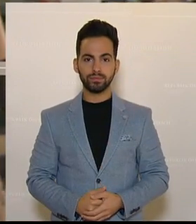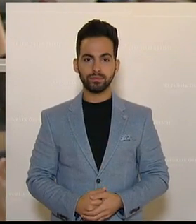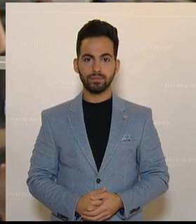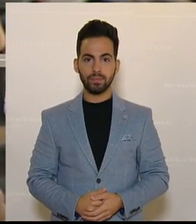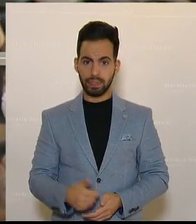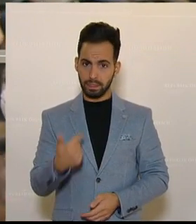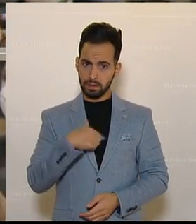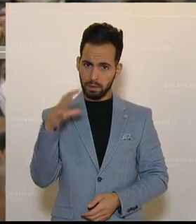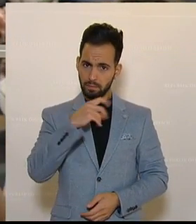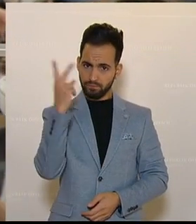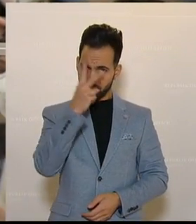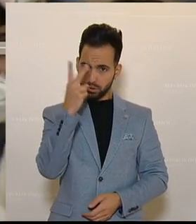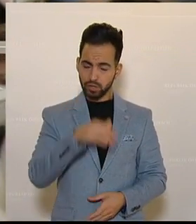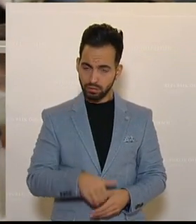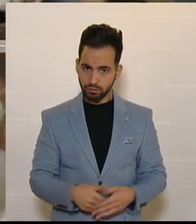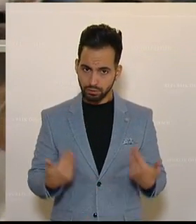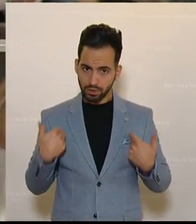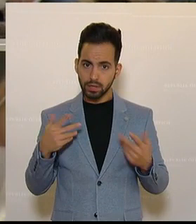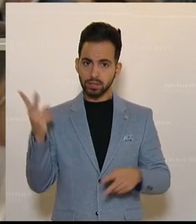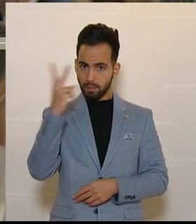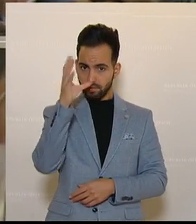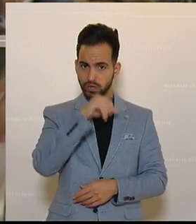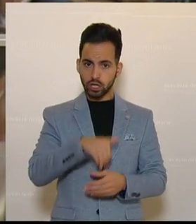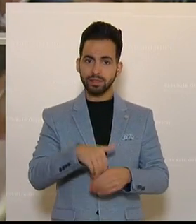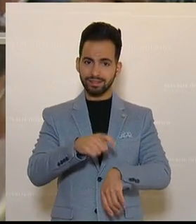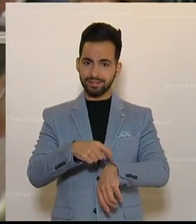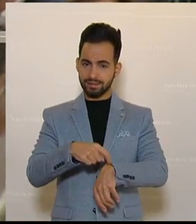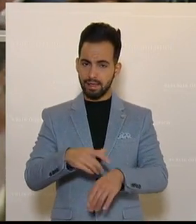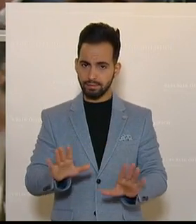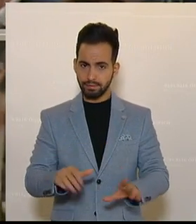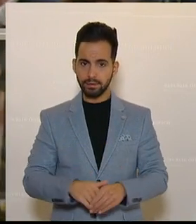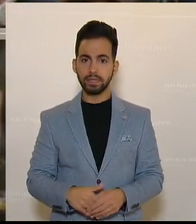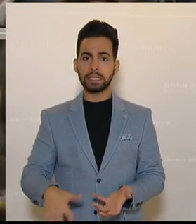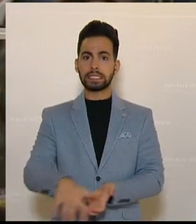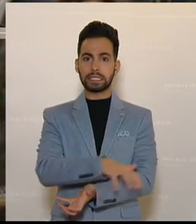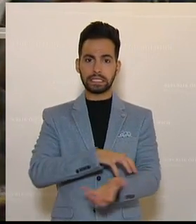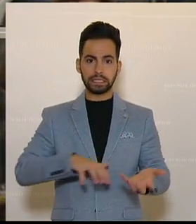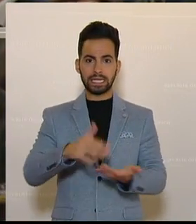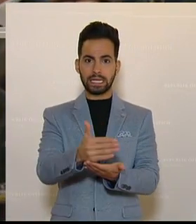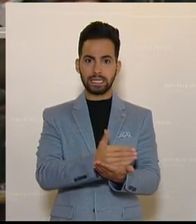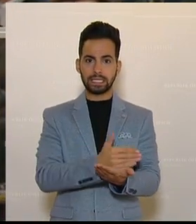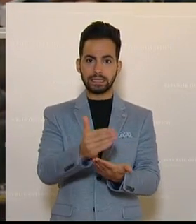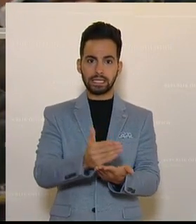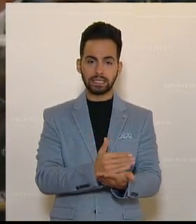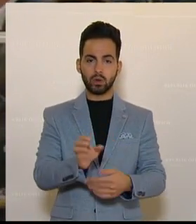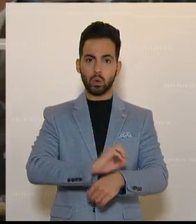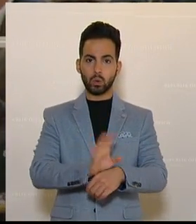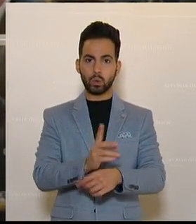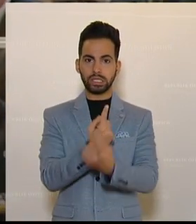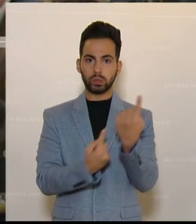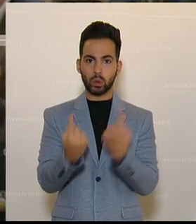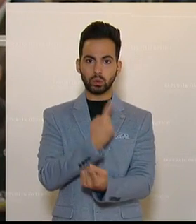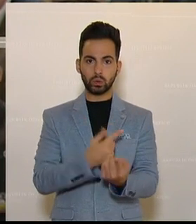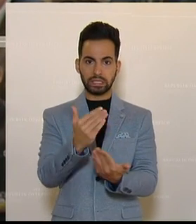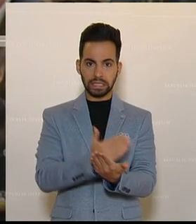Ich habe es verstanden. Ich habe es verstanden, wie in der Zeit, wie die Krisengesetze zur Covid-Situation